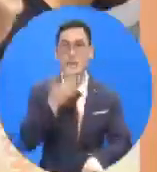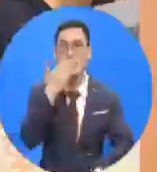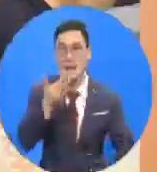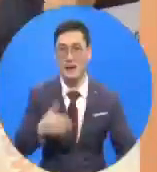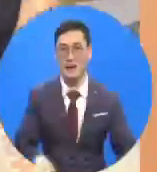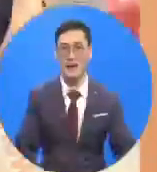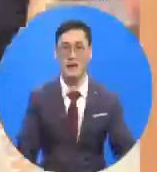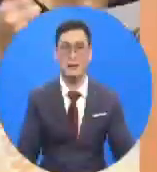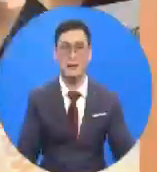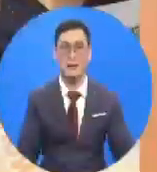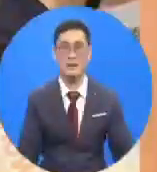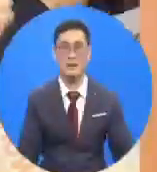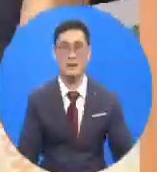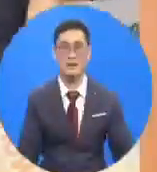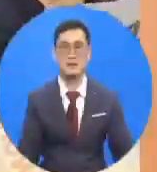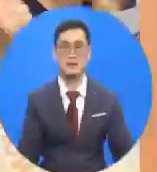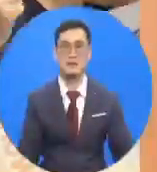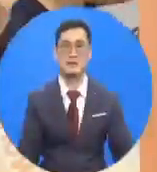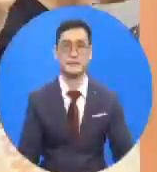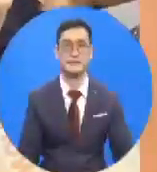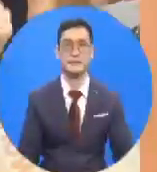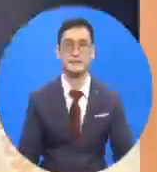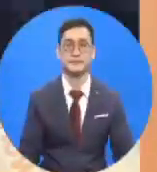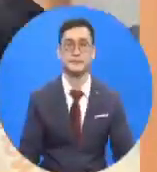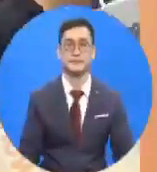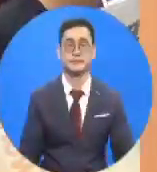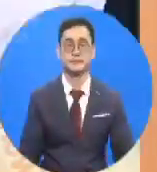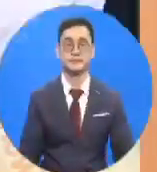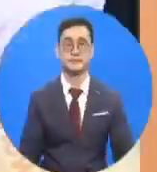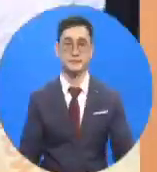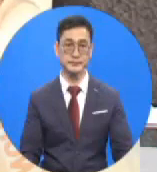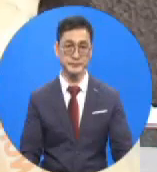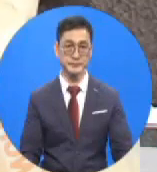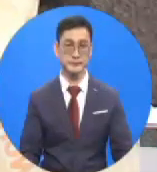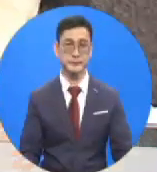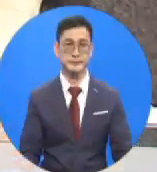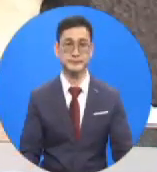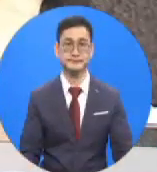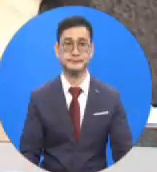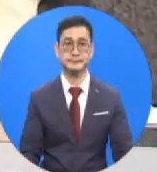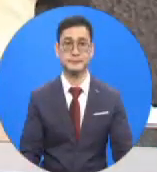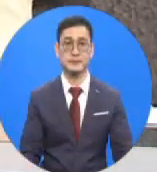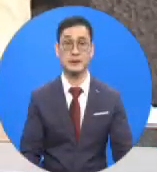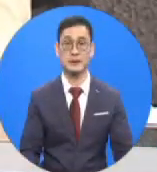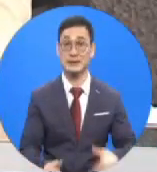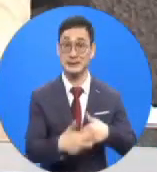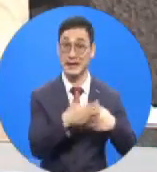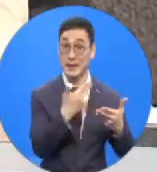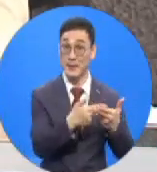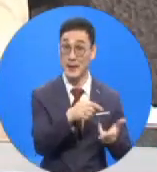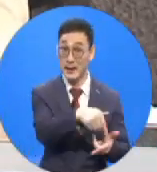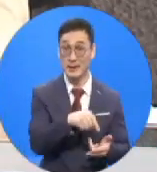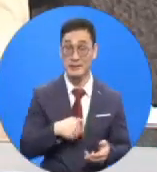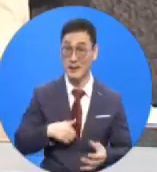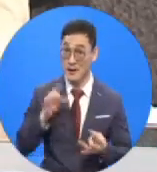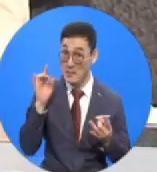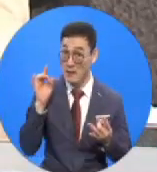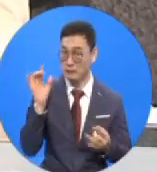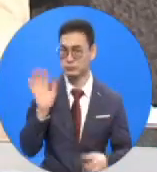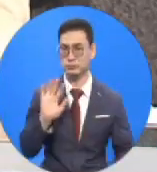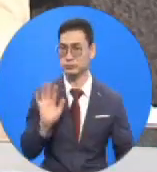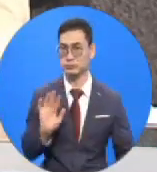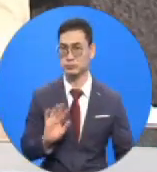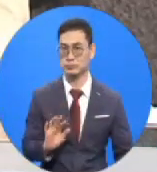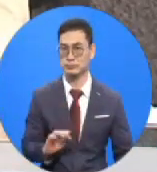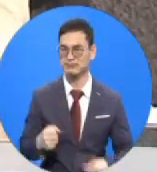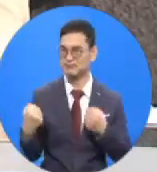상당히 좀 중형이 다 엄중 하다 이렇게 볼 수 있겠습니다 4 정부의 조치에 의사협회 도 강하게 맞서고 있습니다